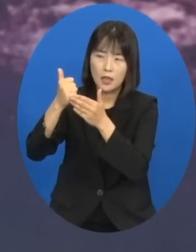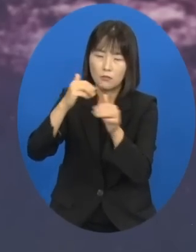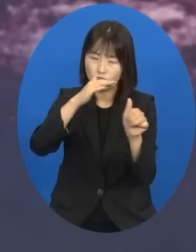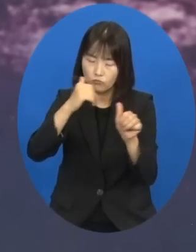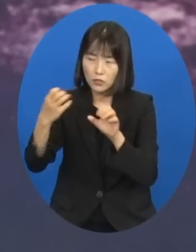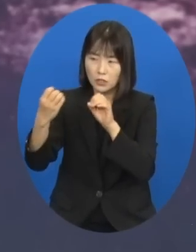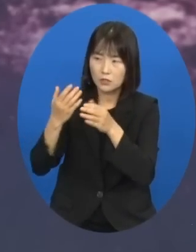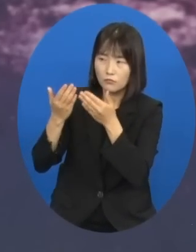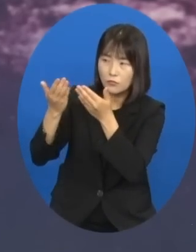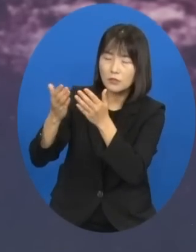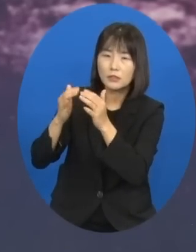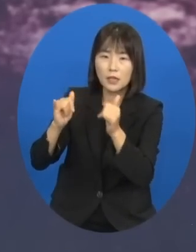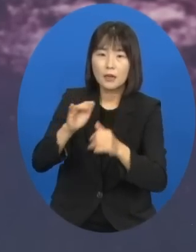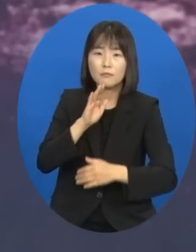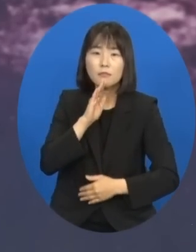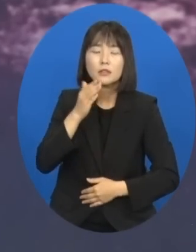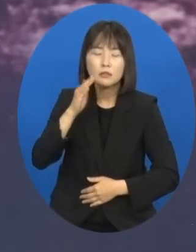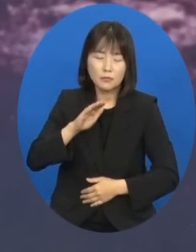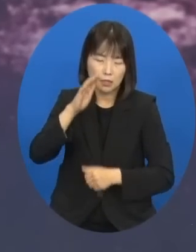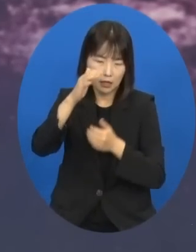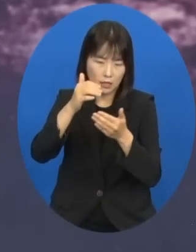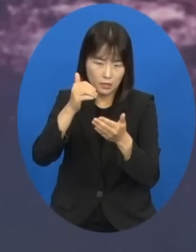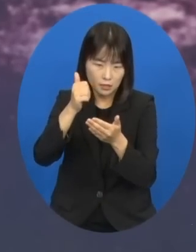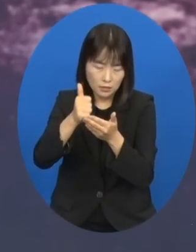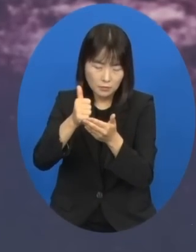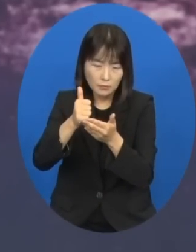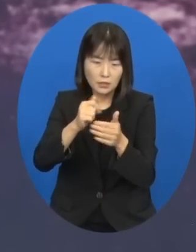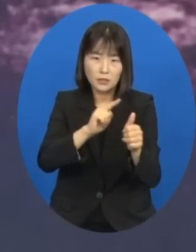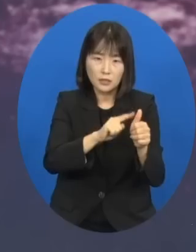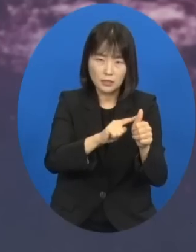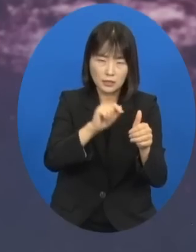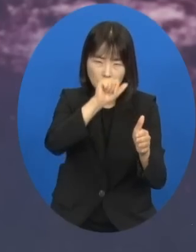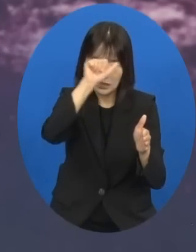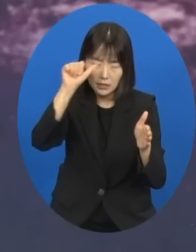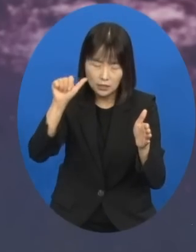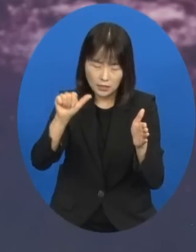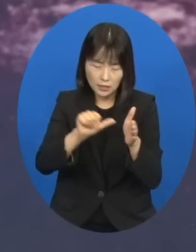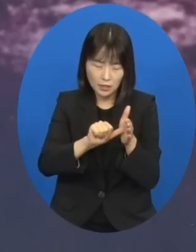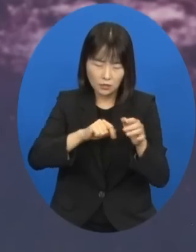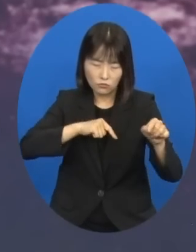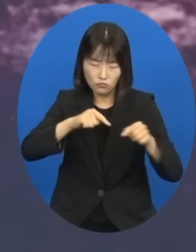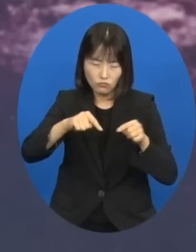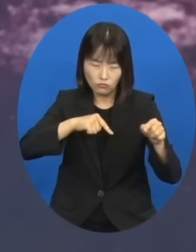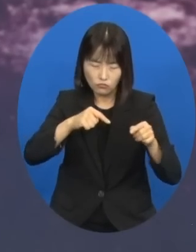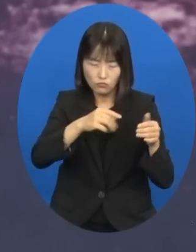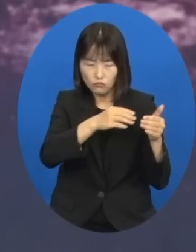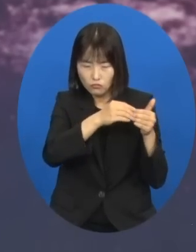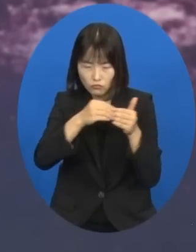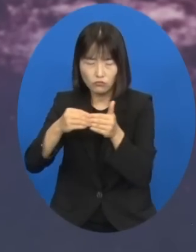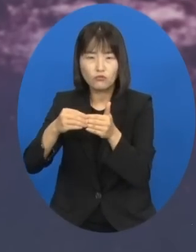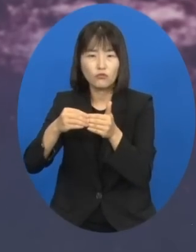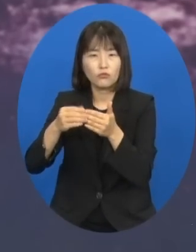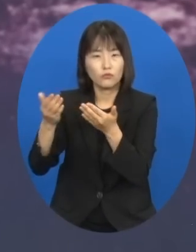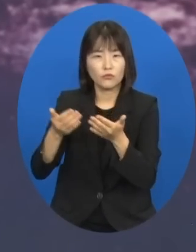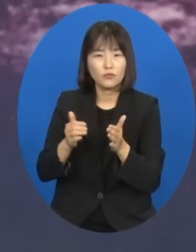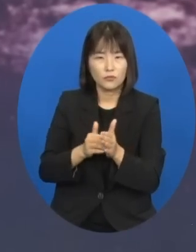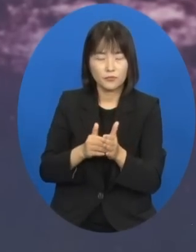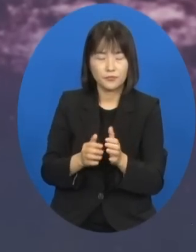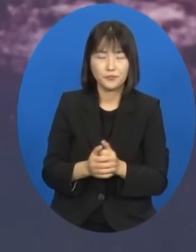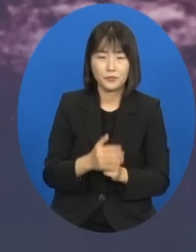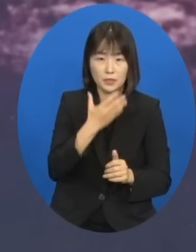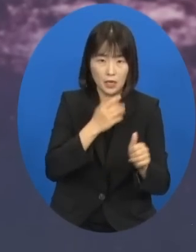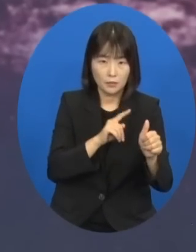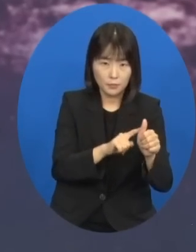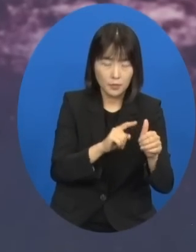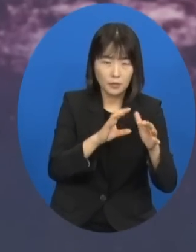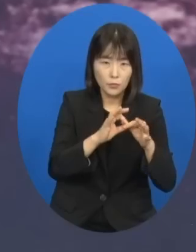인생을 주관하시고 그를 이끌어 가신 분은 바로 하나님이셨습니다. 아브라함을 통해서 하나님 아버지가